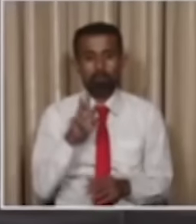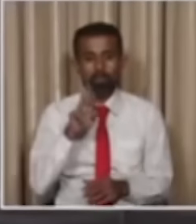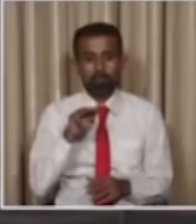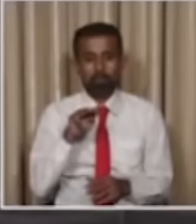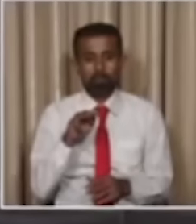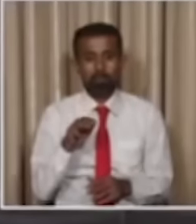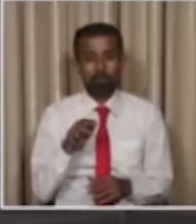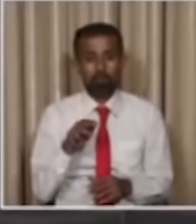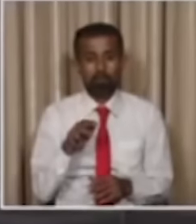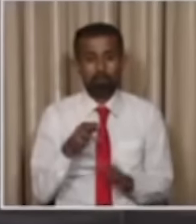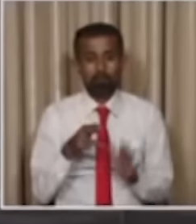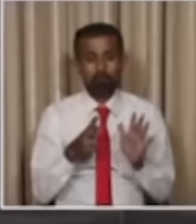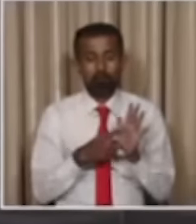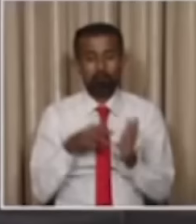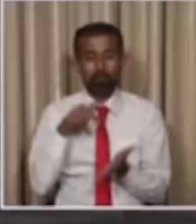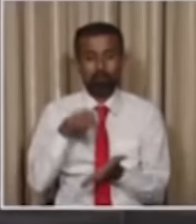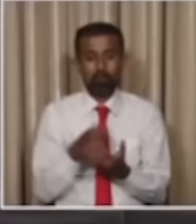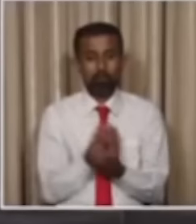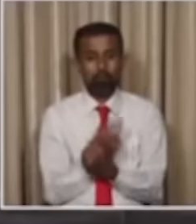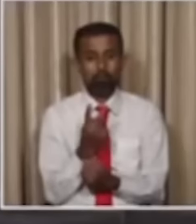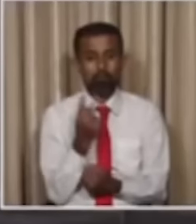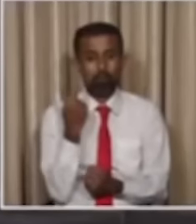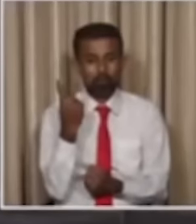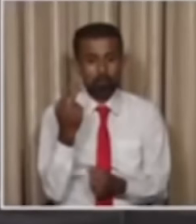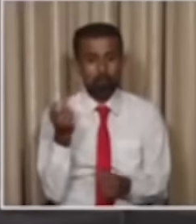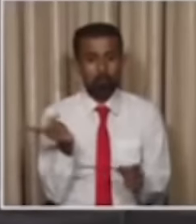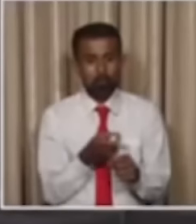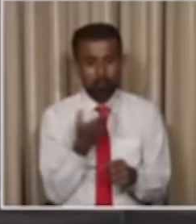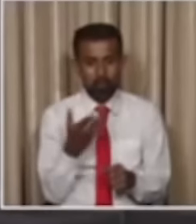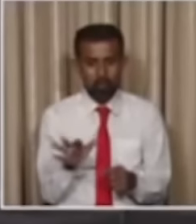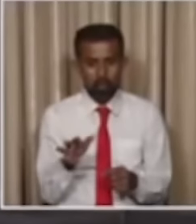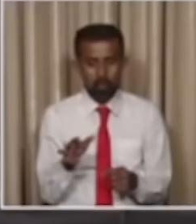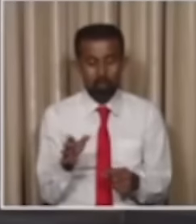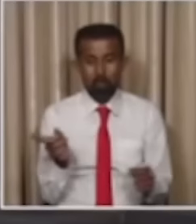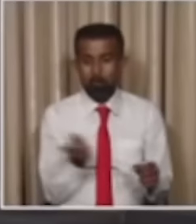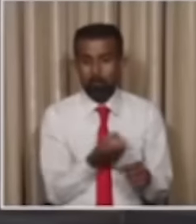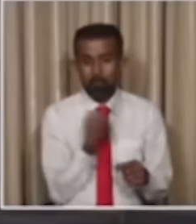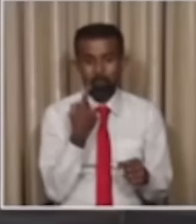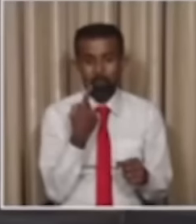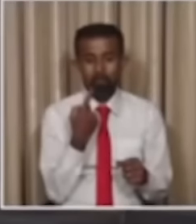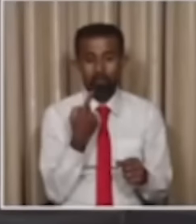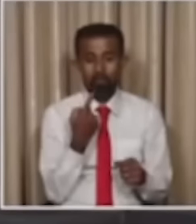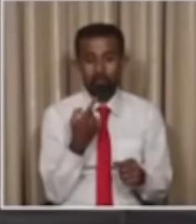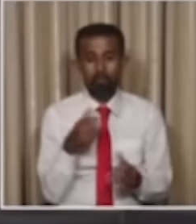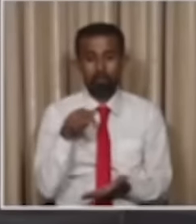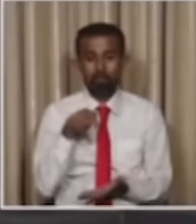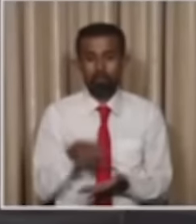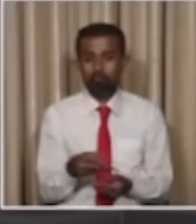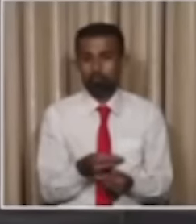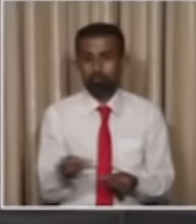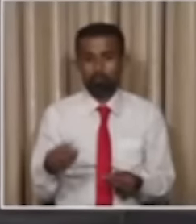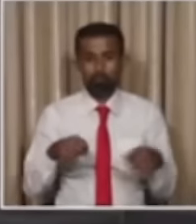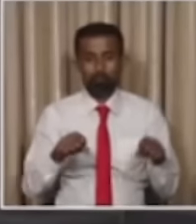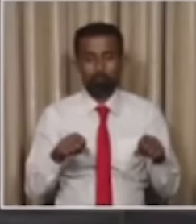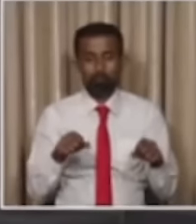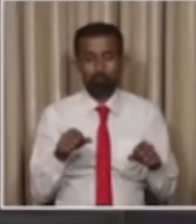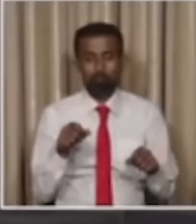දින වවුනැතිව නගරයේදී පොලිස් නිලධාරීන් දෙදෙනෙකු ඝාතනය වුණා. මෙම ඝාතනයේ සිදු වූ අපරාධ ස්ථානයේ අසල